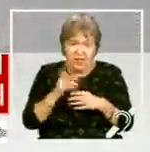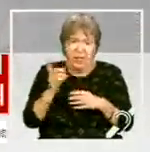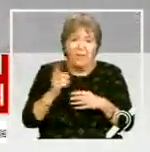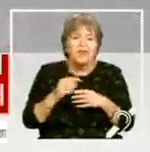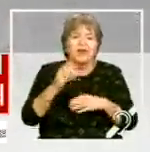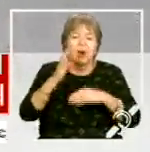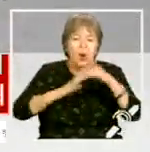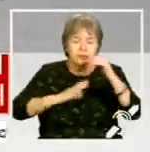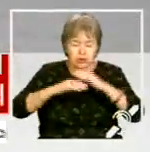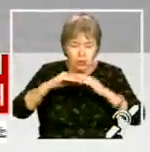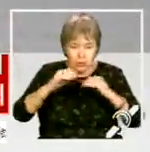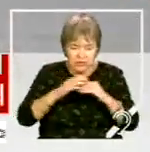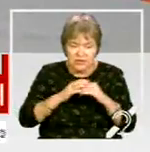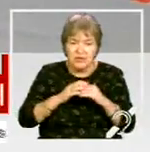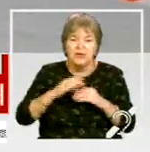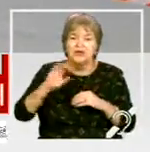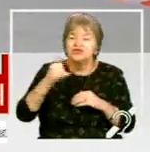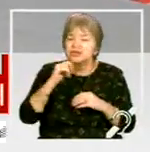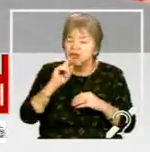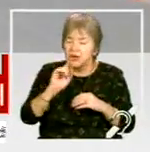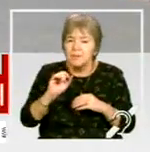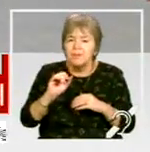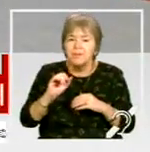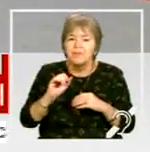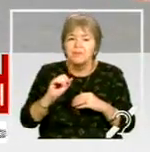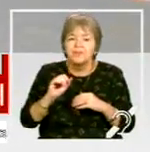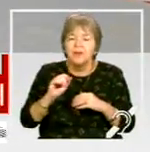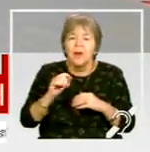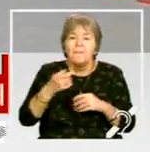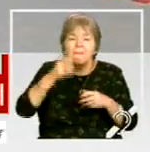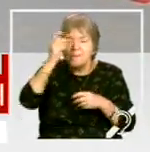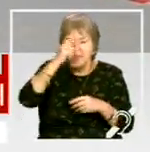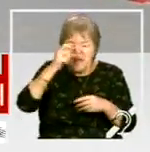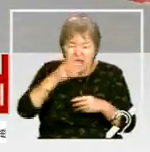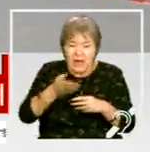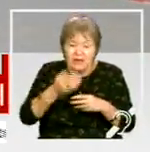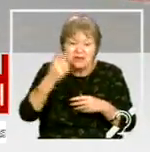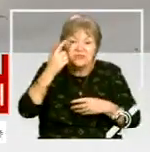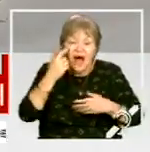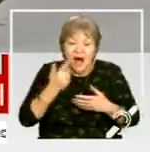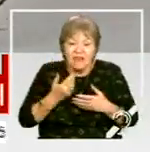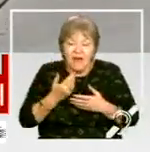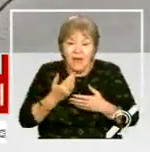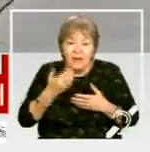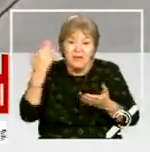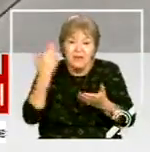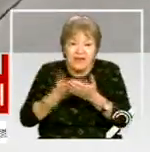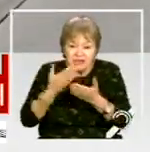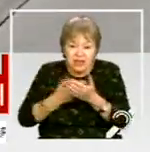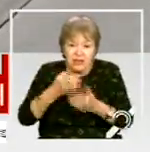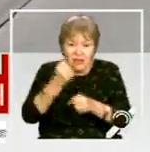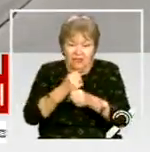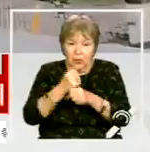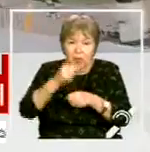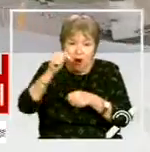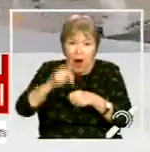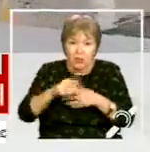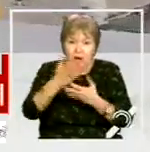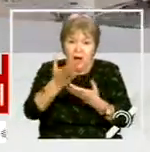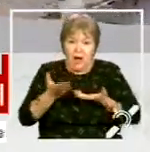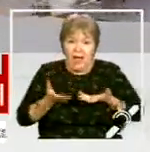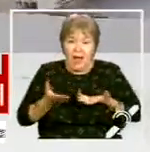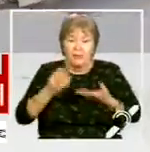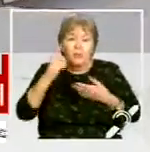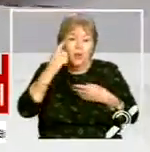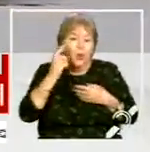domeniul construcțiilor și domeniul minier pentru a afla care este cauza surpării. Cel mai